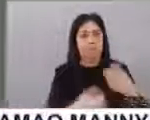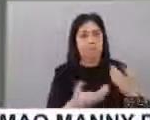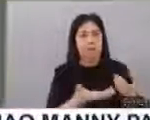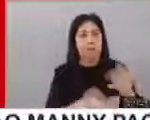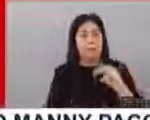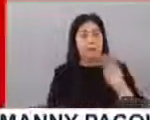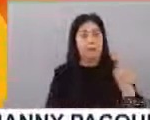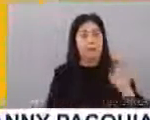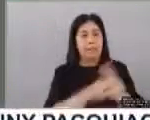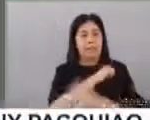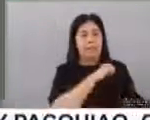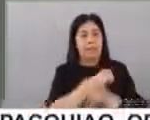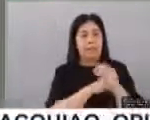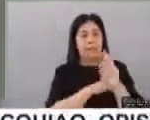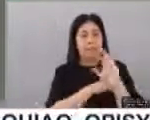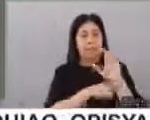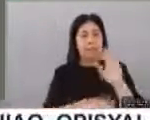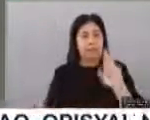Bernard!